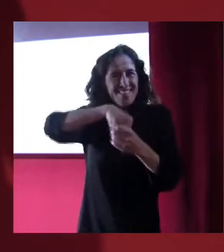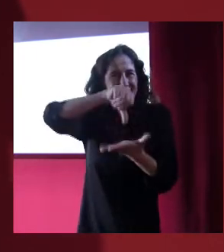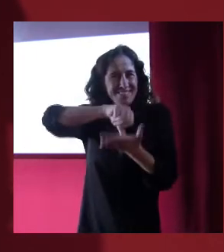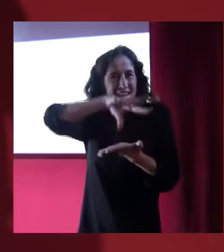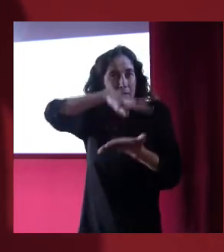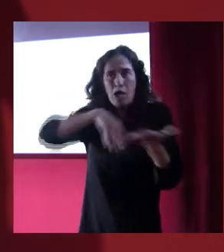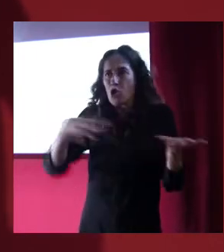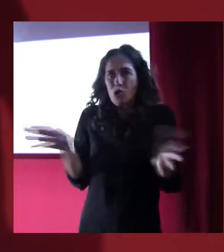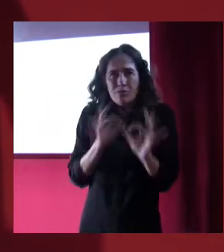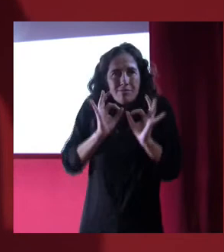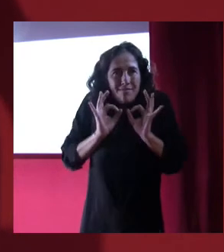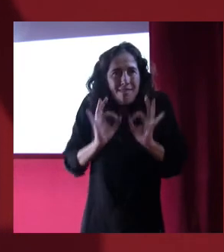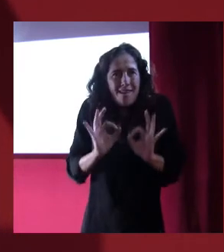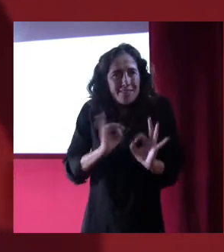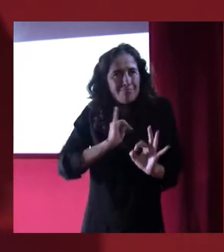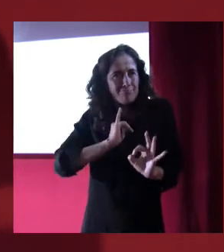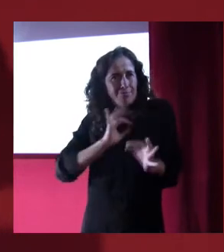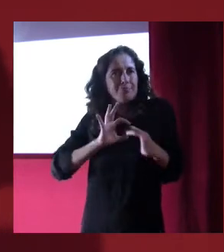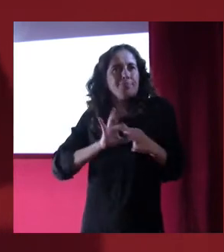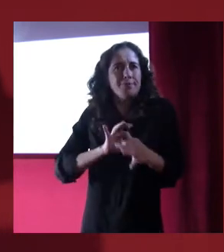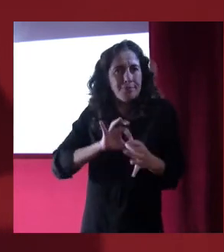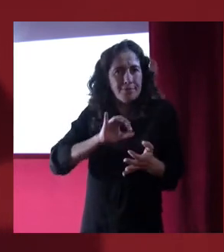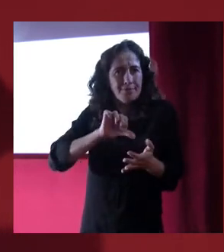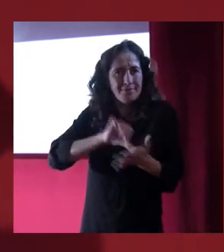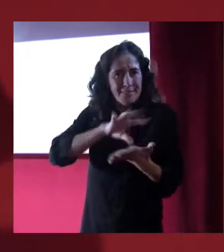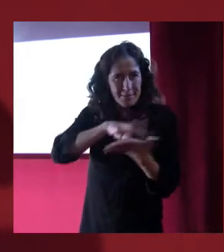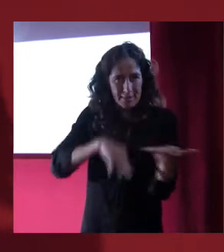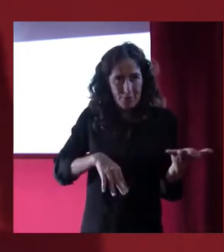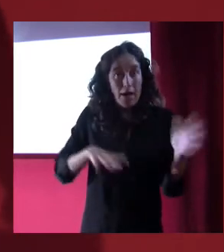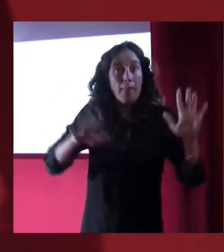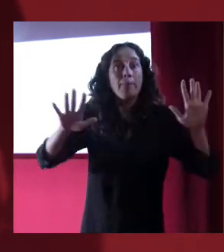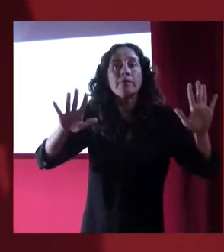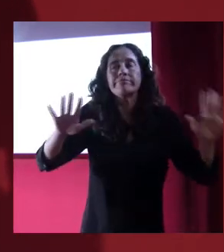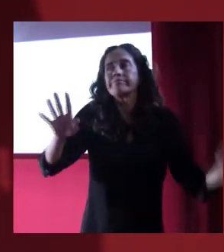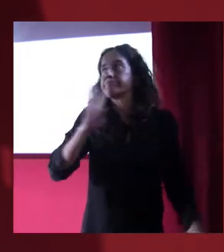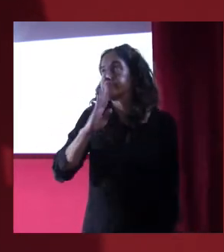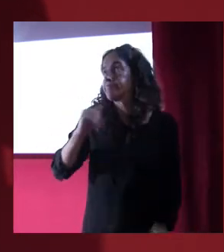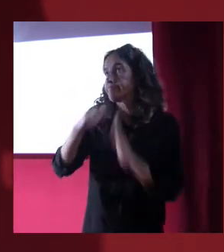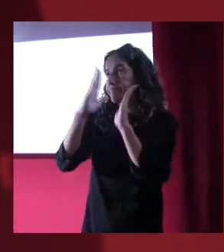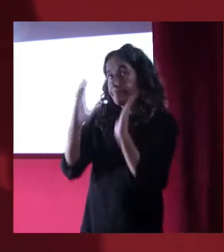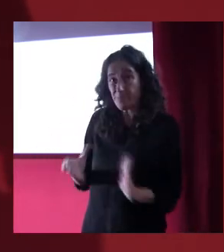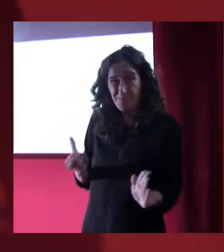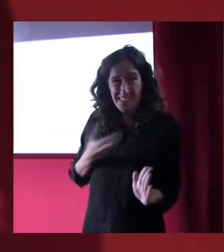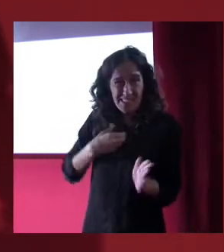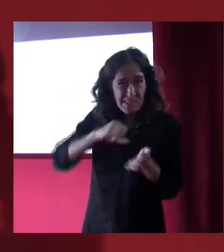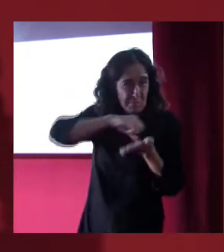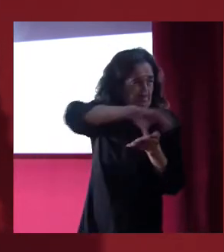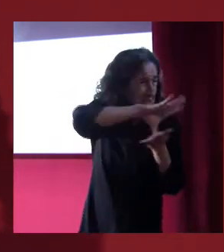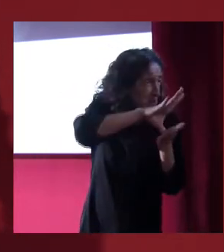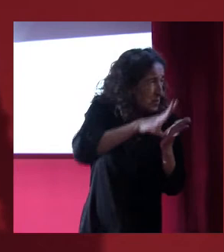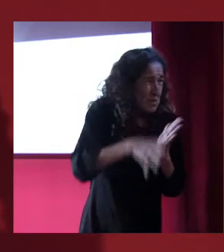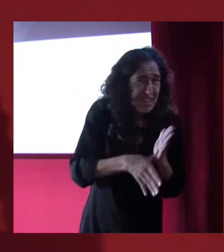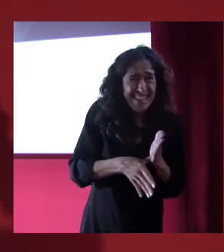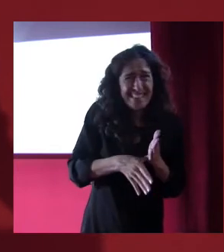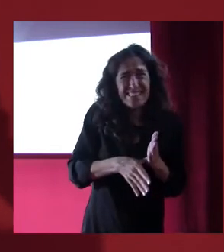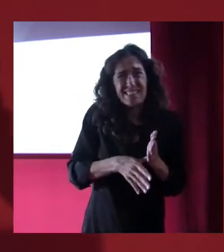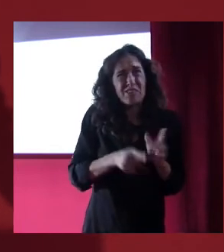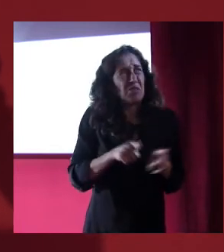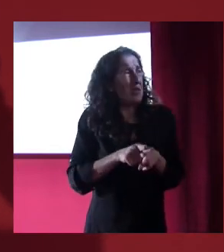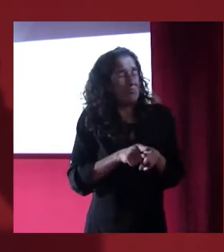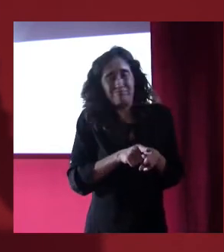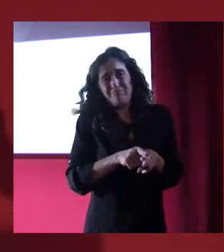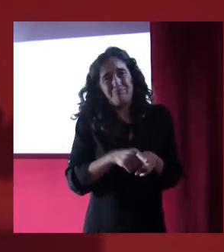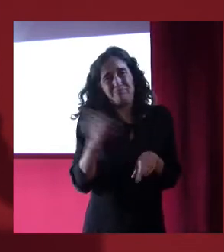som Barcelona. Malauradament, tenim l'Ajuntament menys metropolità dels darrers 40 anys. I això